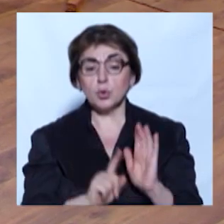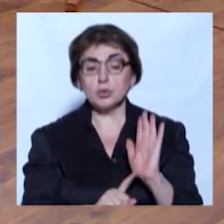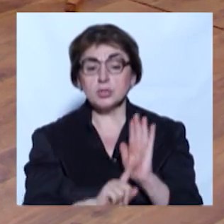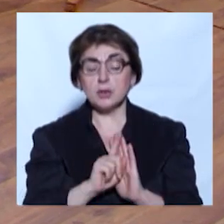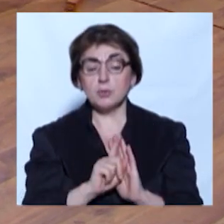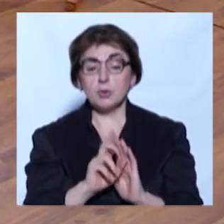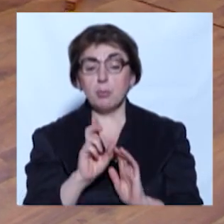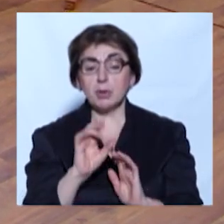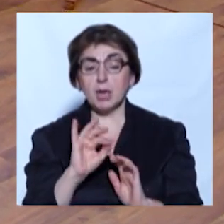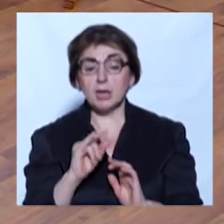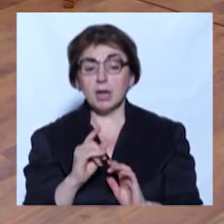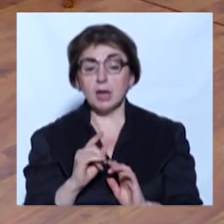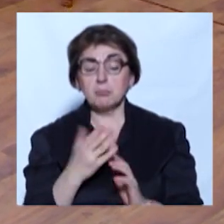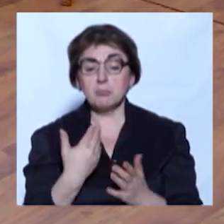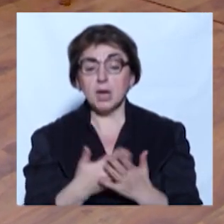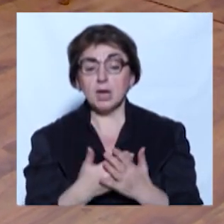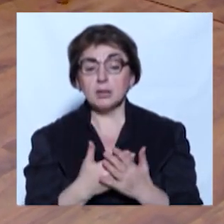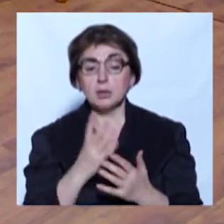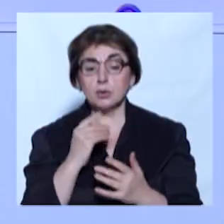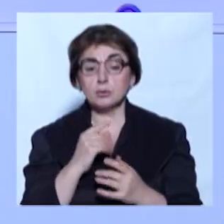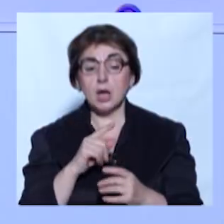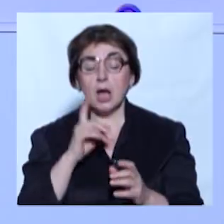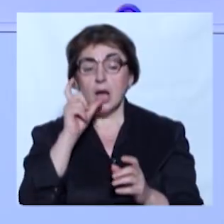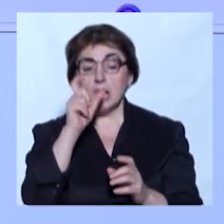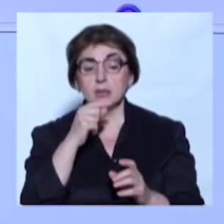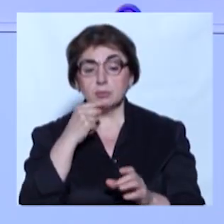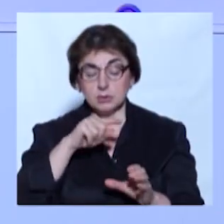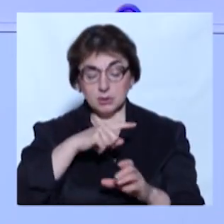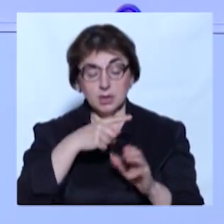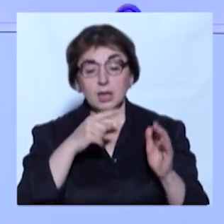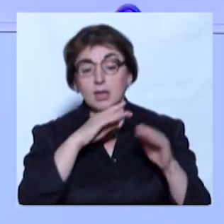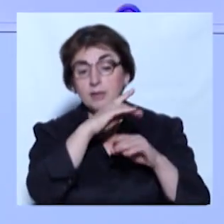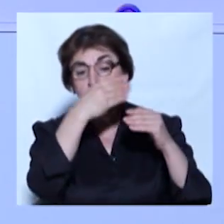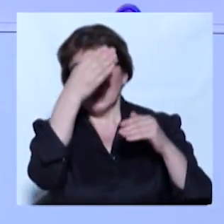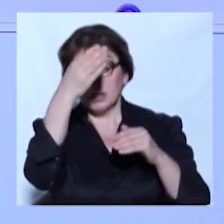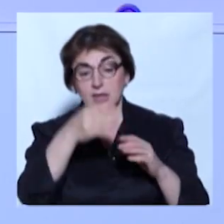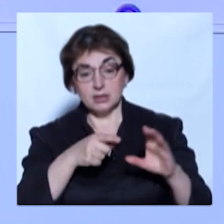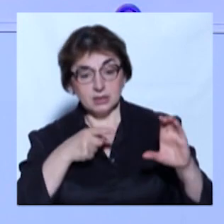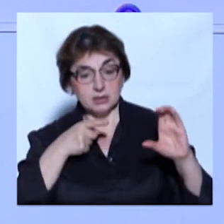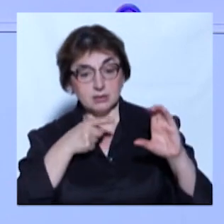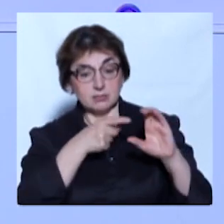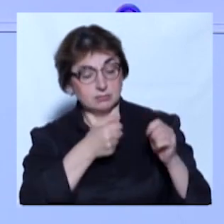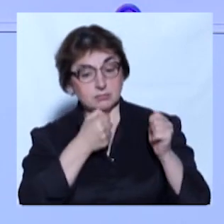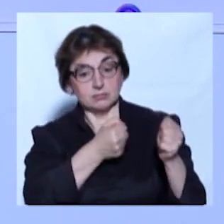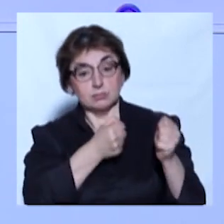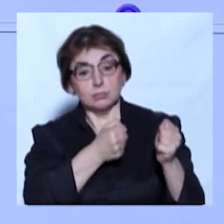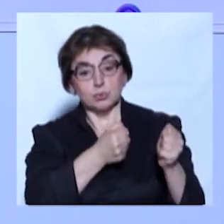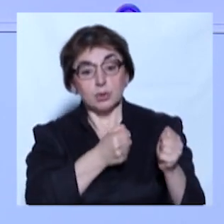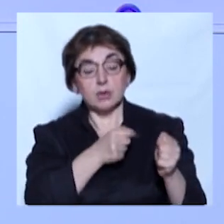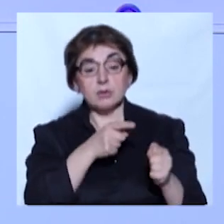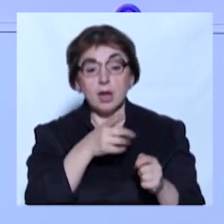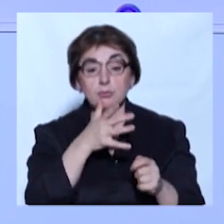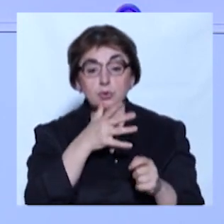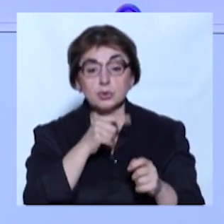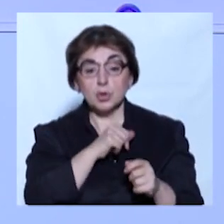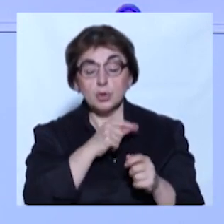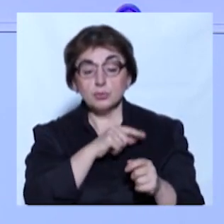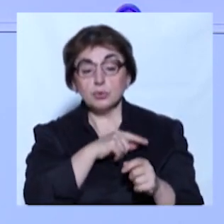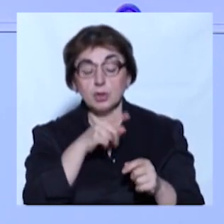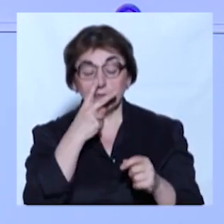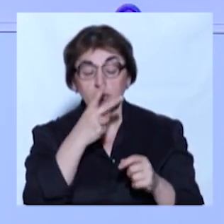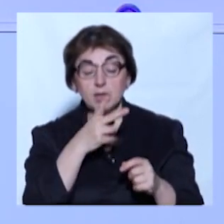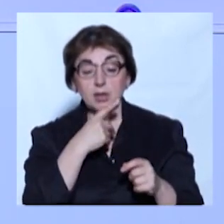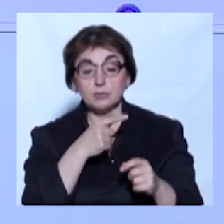წარმოიქმნება ბგერა. Მაგალითად, როდესაც ბურღავს ადამიანი კედელს, კარგად ჩანს ამ დროს, რომ ბურღი